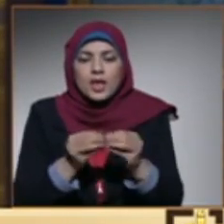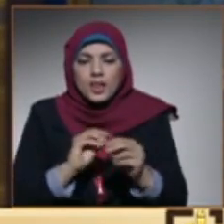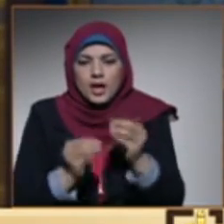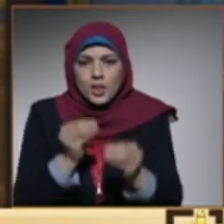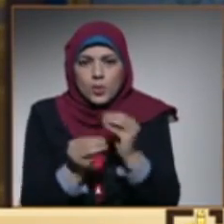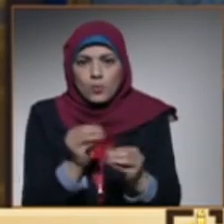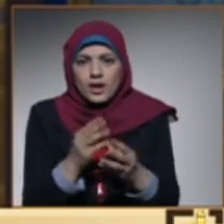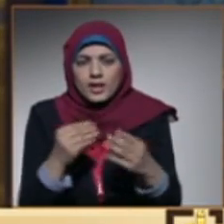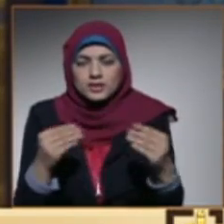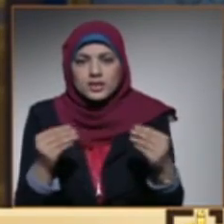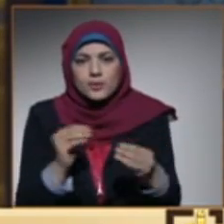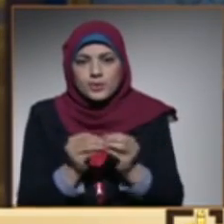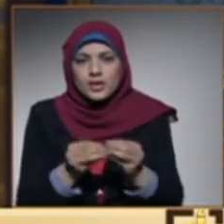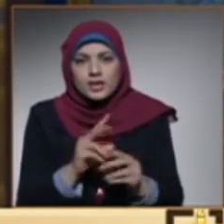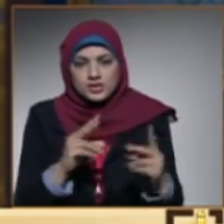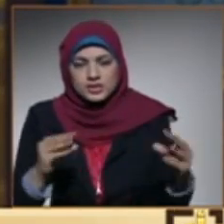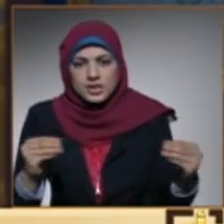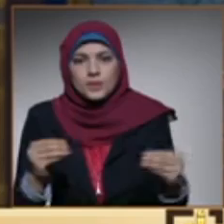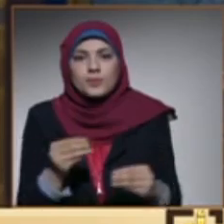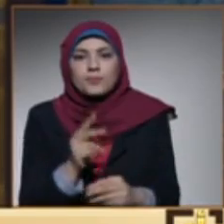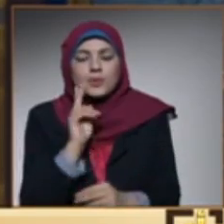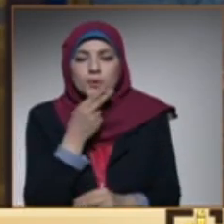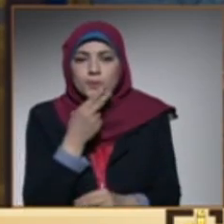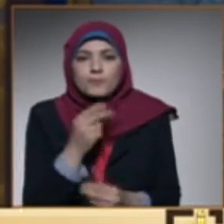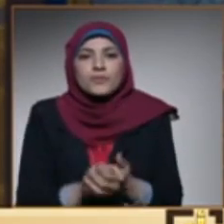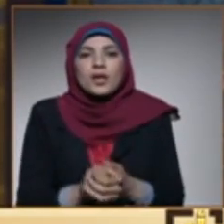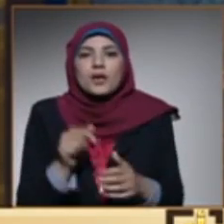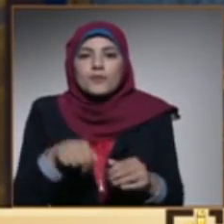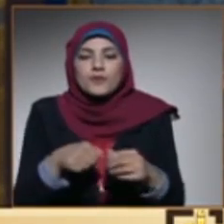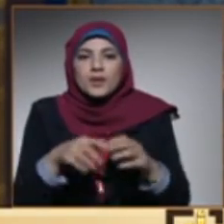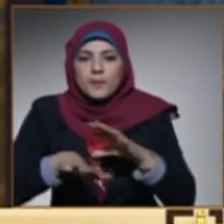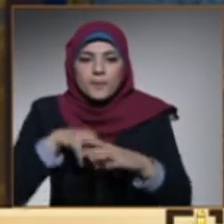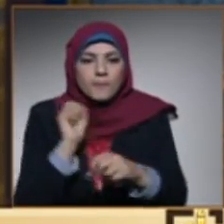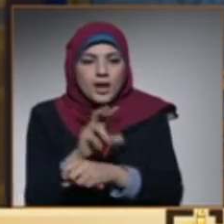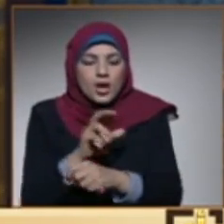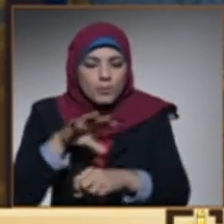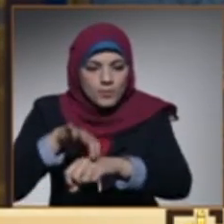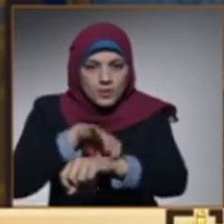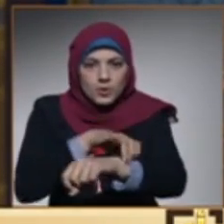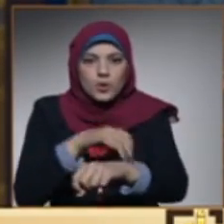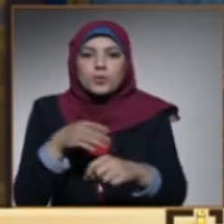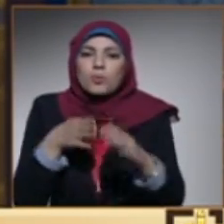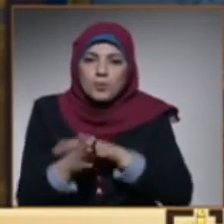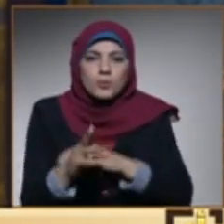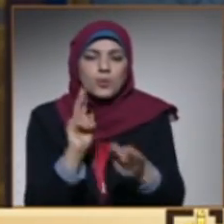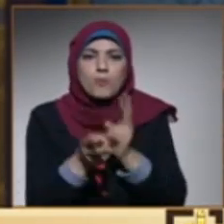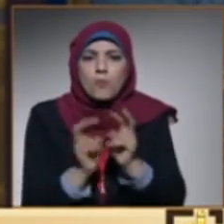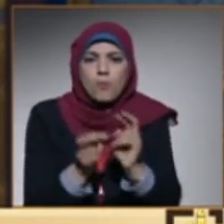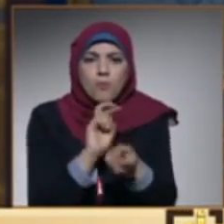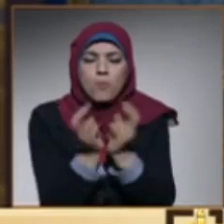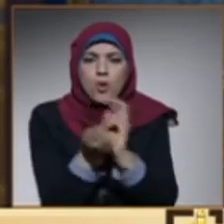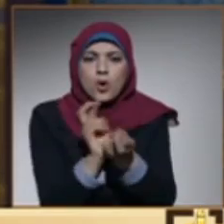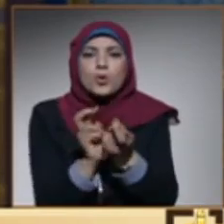بيخدم مثلا بنعلمهم اكسسوارز وبنروح في معارض وبيعرضوا الشغل بتاعهم، بيدخل لهم دخل من الحته